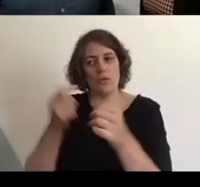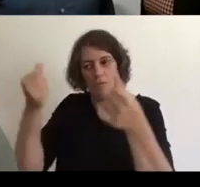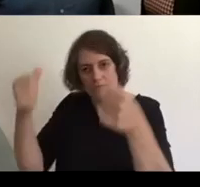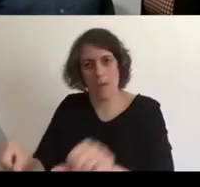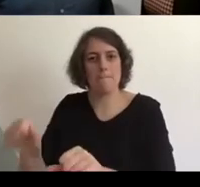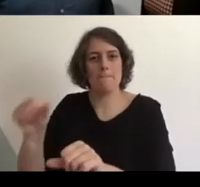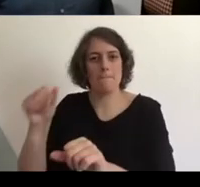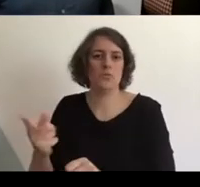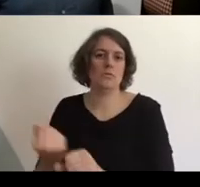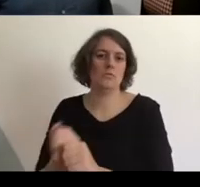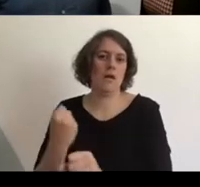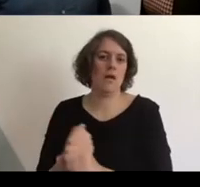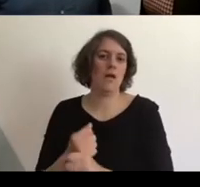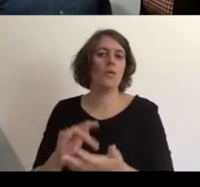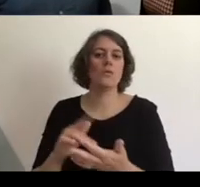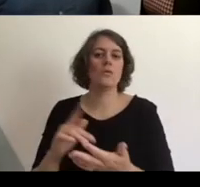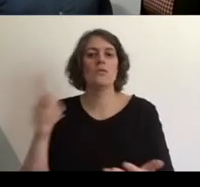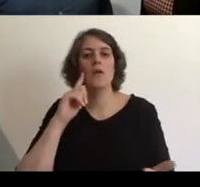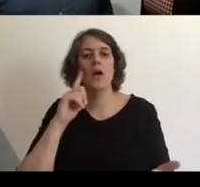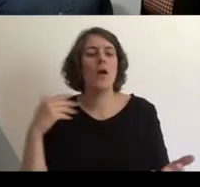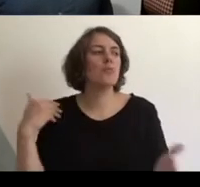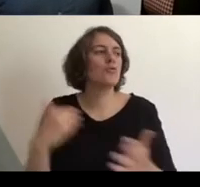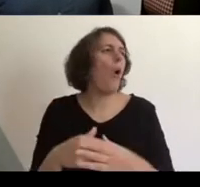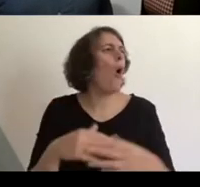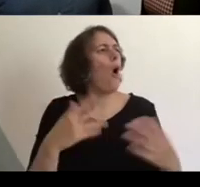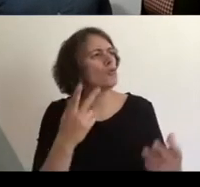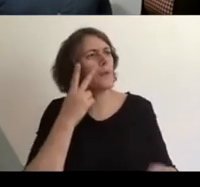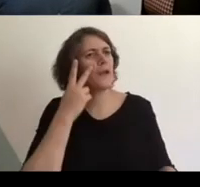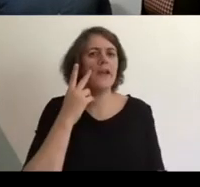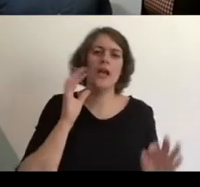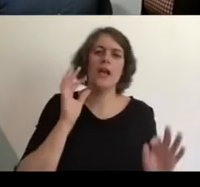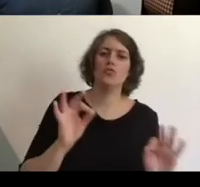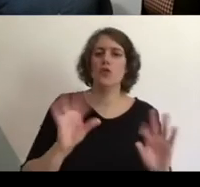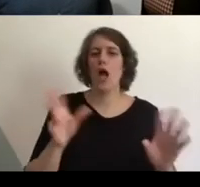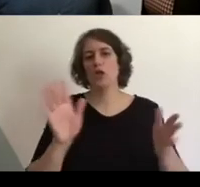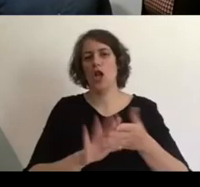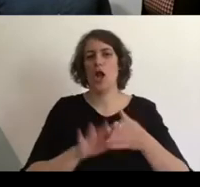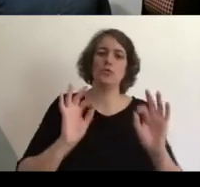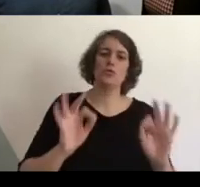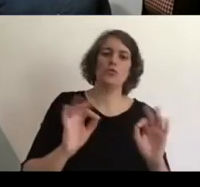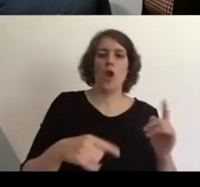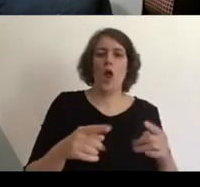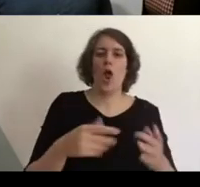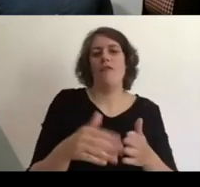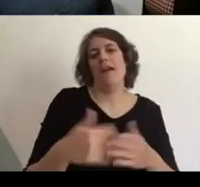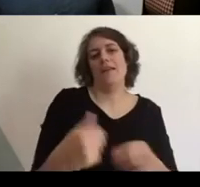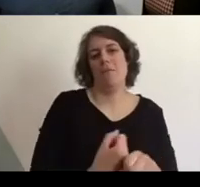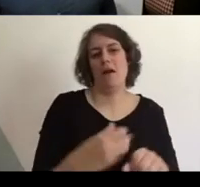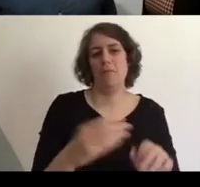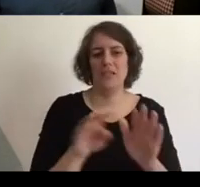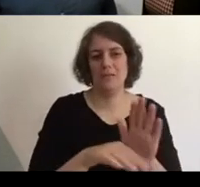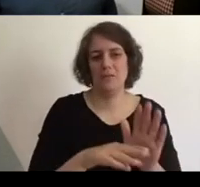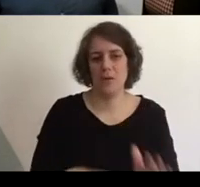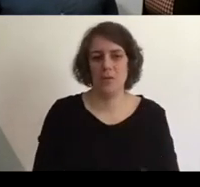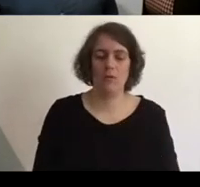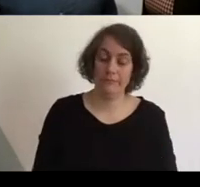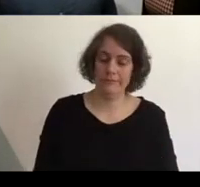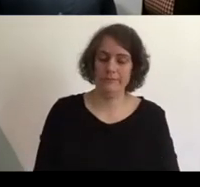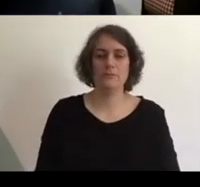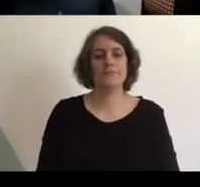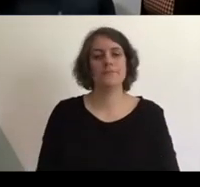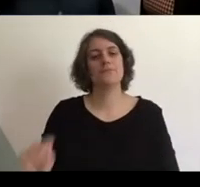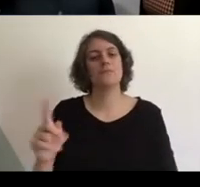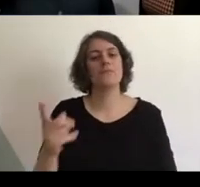weil sie sich sonst vielleicht gar nicht bewegen in diese Richtung. Das ist so die eine Schiene. Die andere Methode ist eben genau